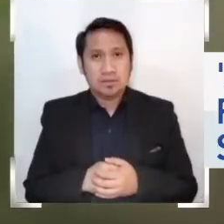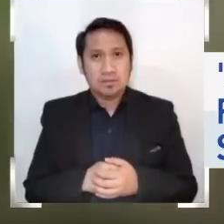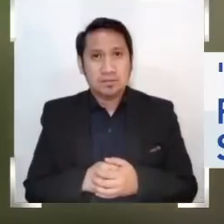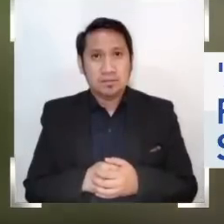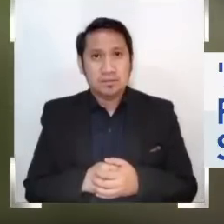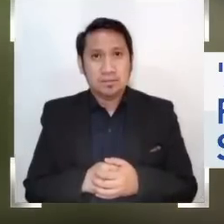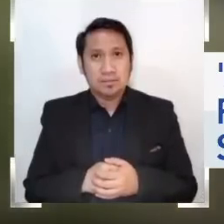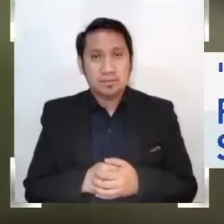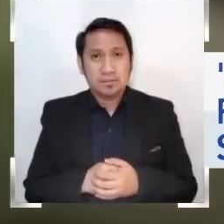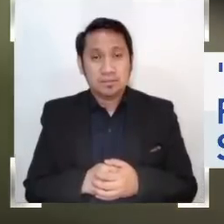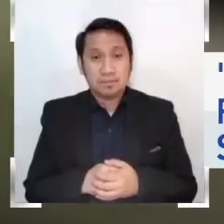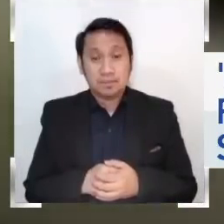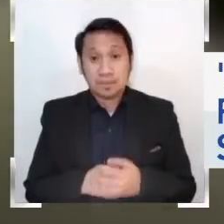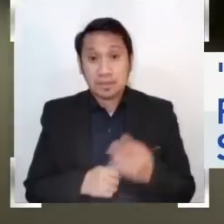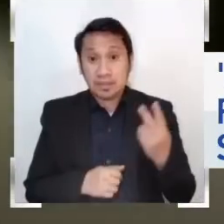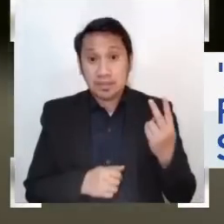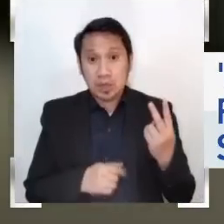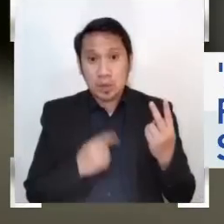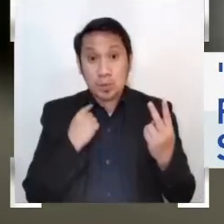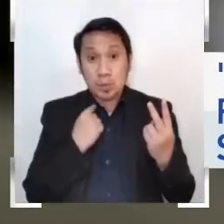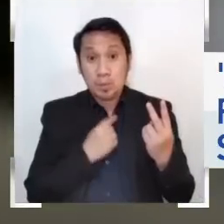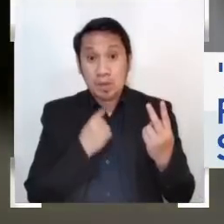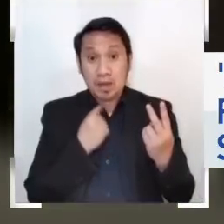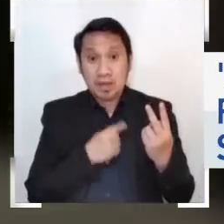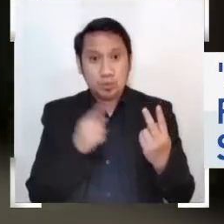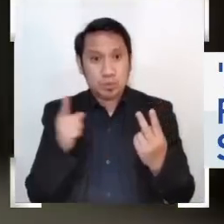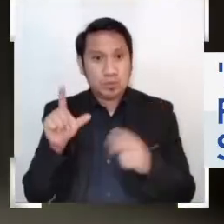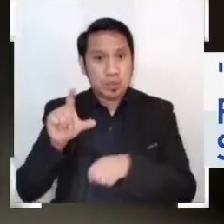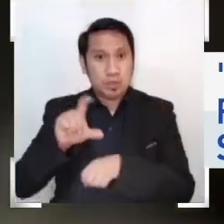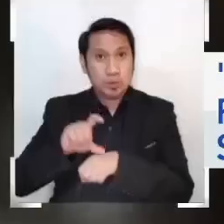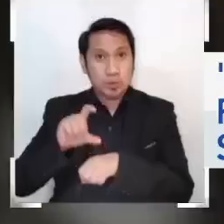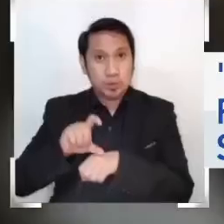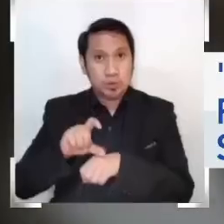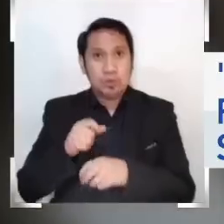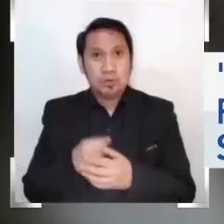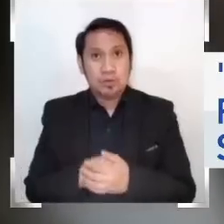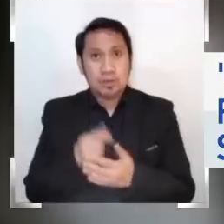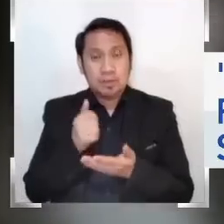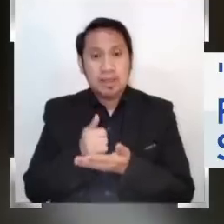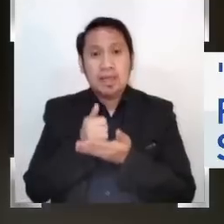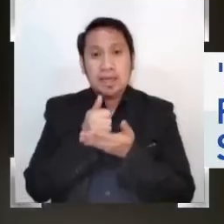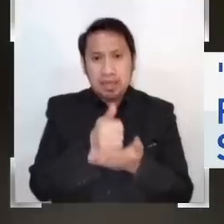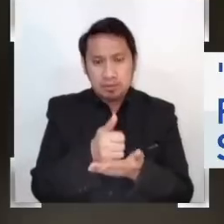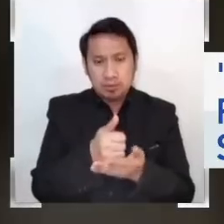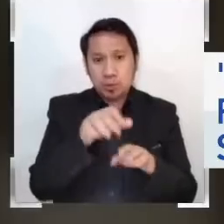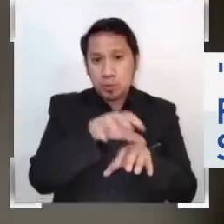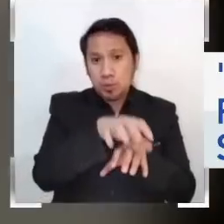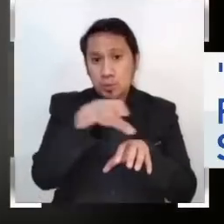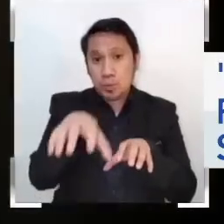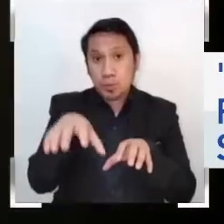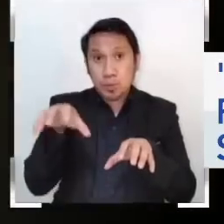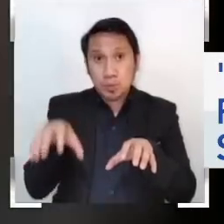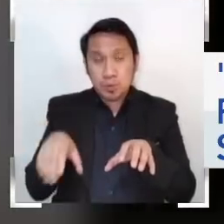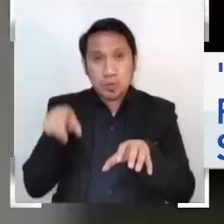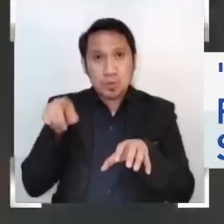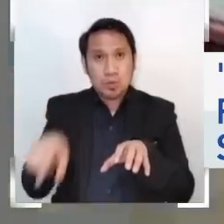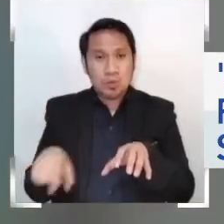Ang dalawang pari naman sa isang binahang simbahan, dinagdalawang isip na tumulong sa mga kapitbahay gaya ng isang matandang na truck sa